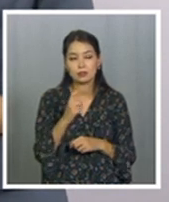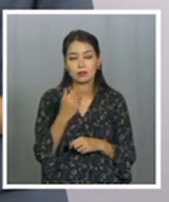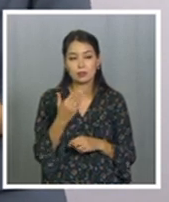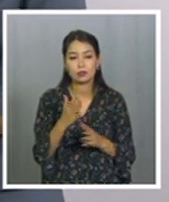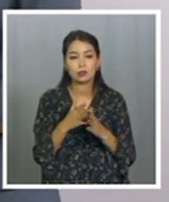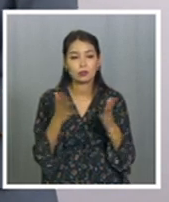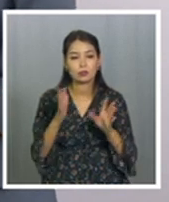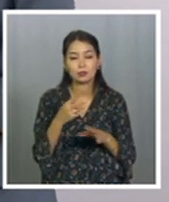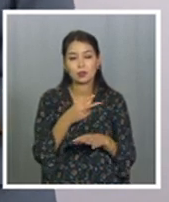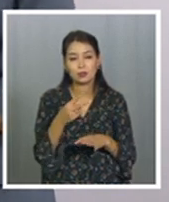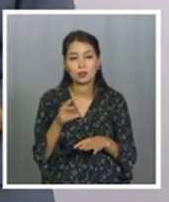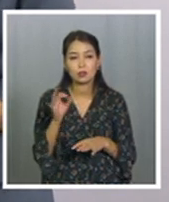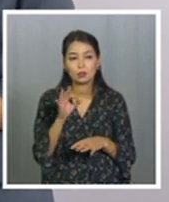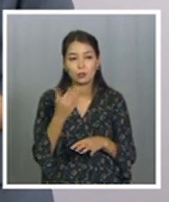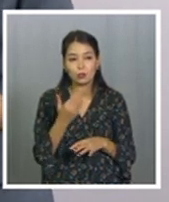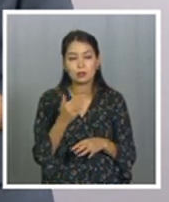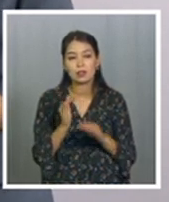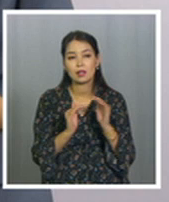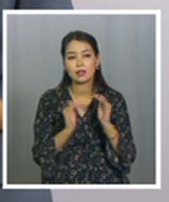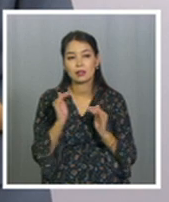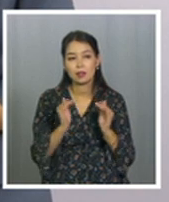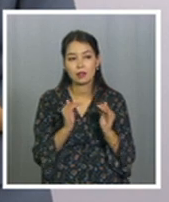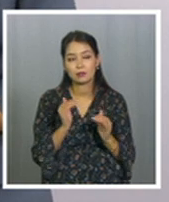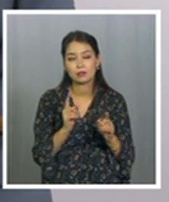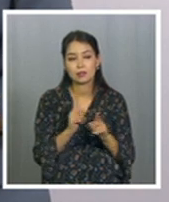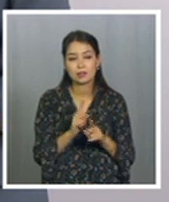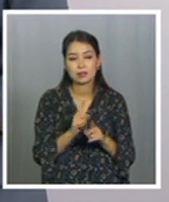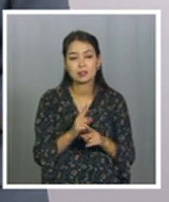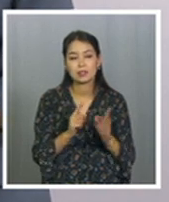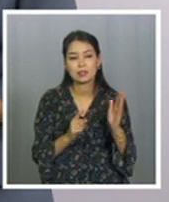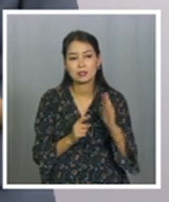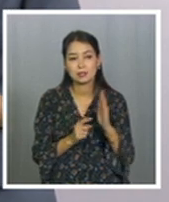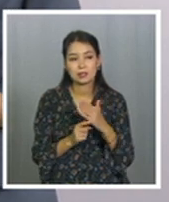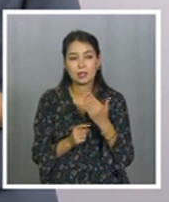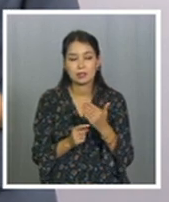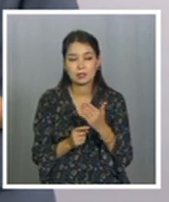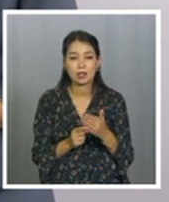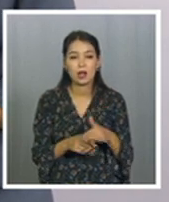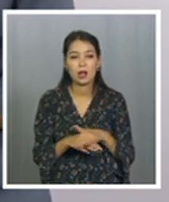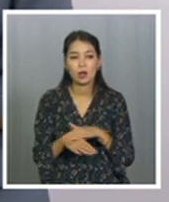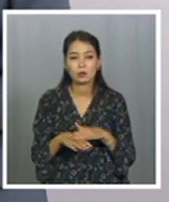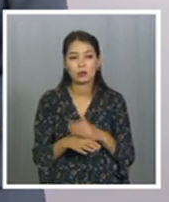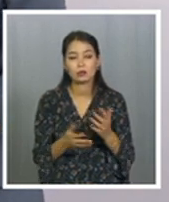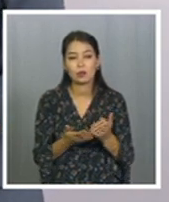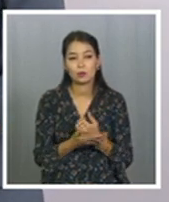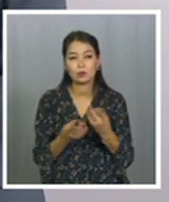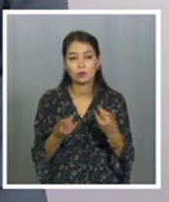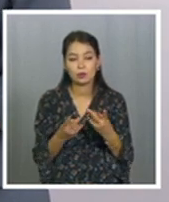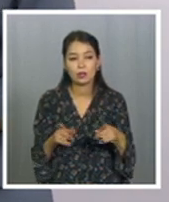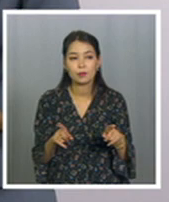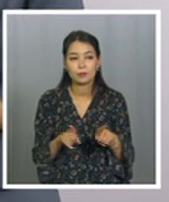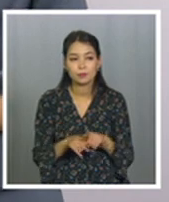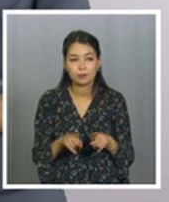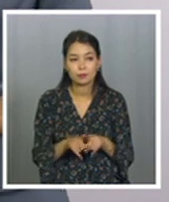0 функциясының графигімен шектелген қисық сызықты трапецияның ауданын табу үшін мынадай